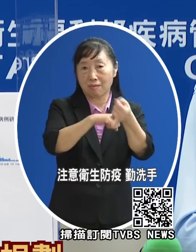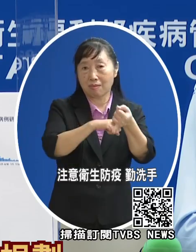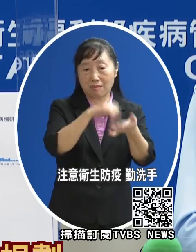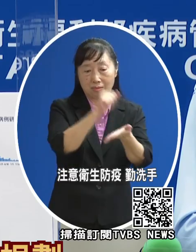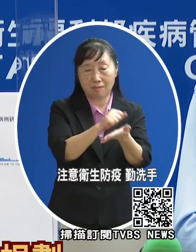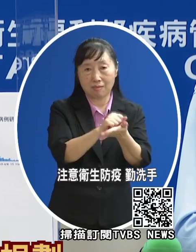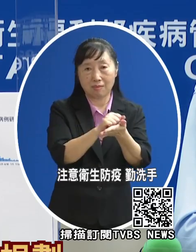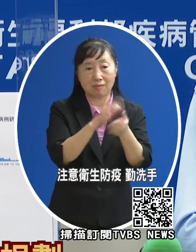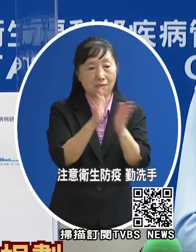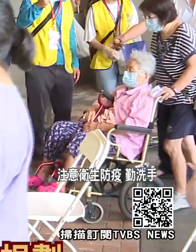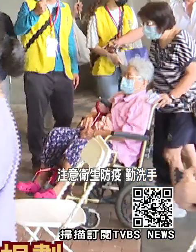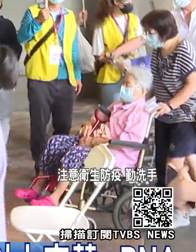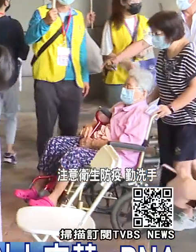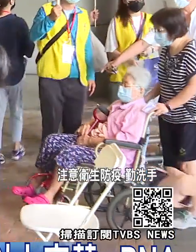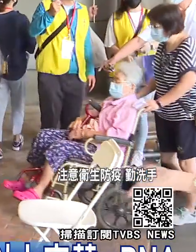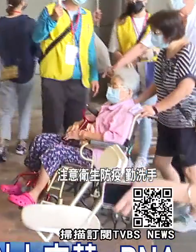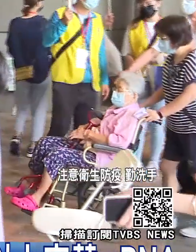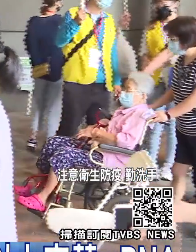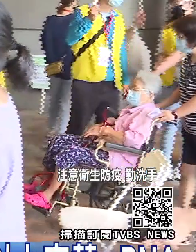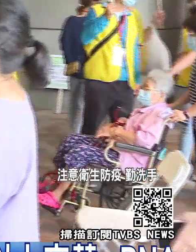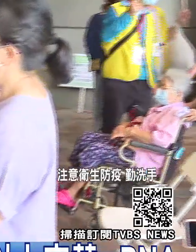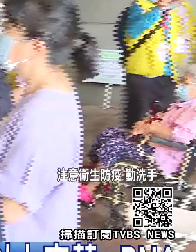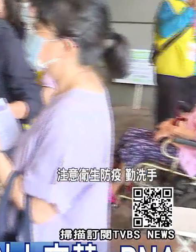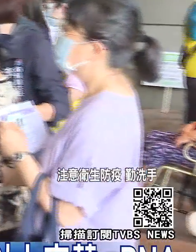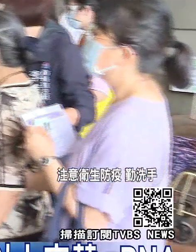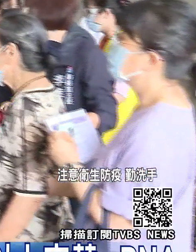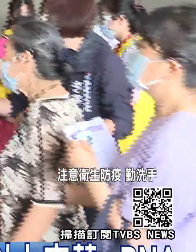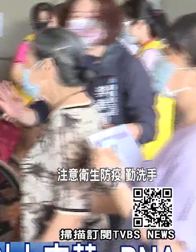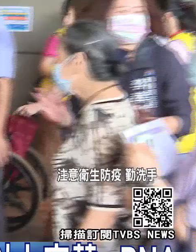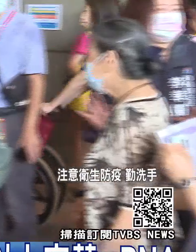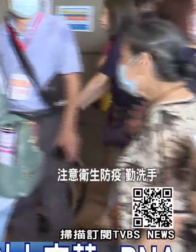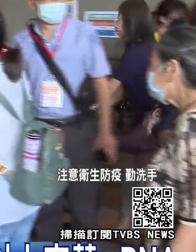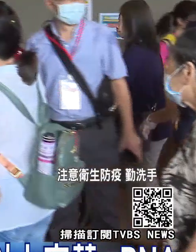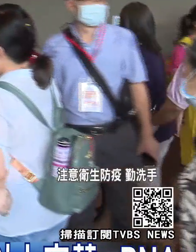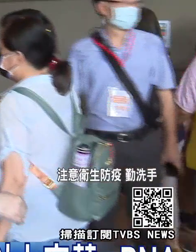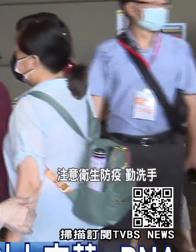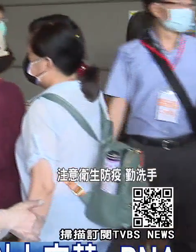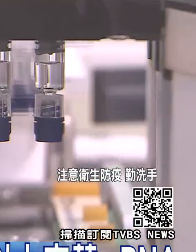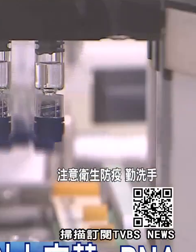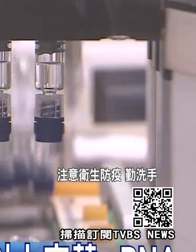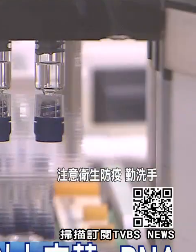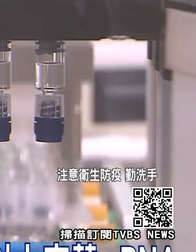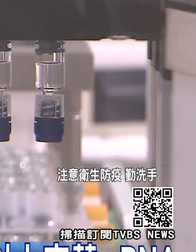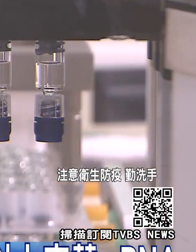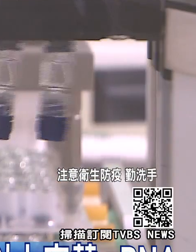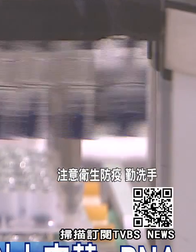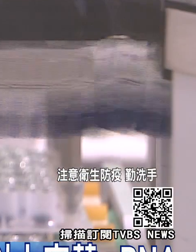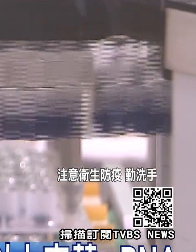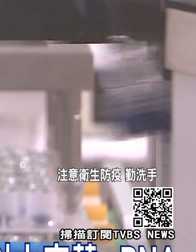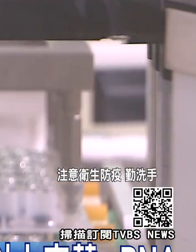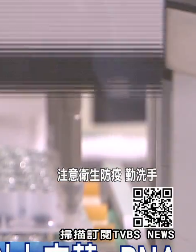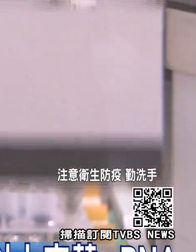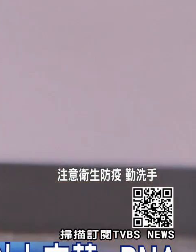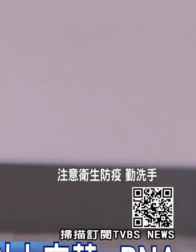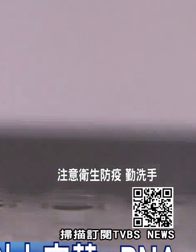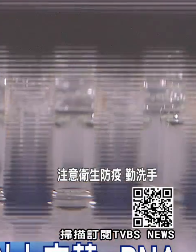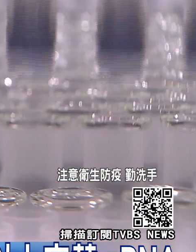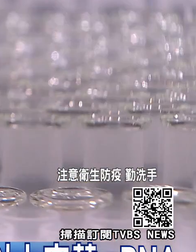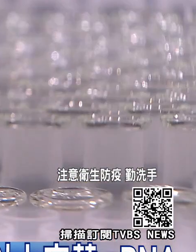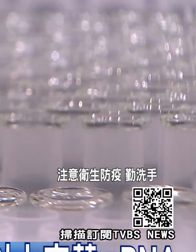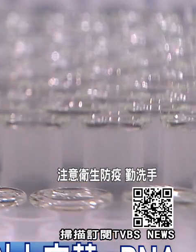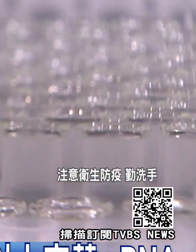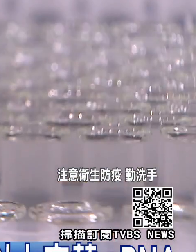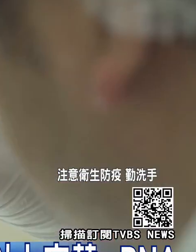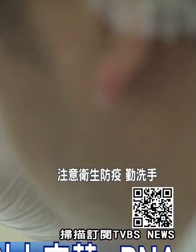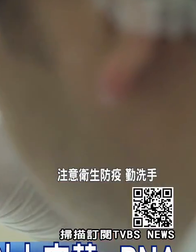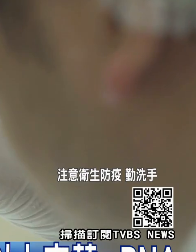面，都没有做这样的规划。 已经有专家背书，进度渴望再快一些。而刚通过的紧急使用授权高端，也在临时会议